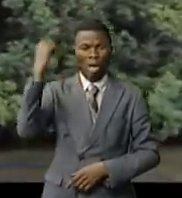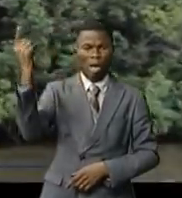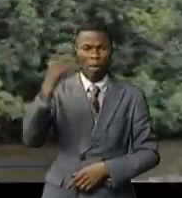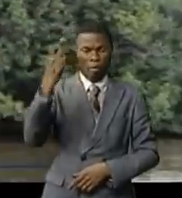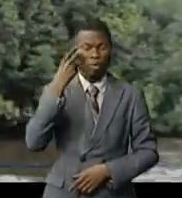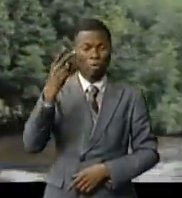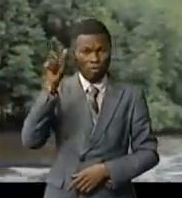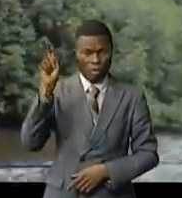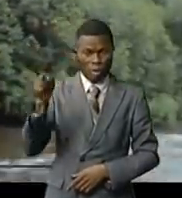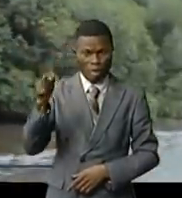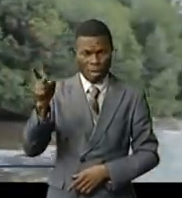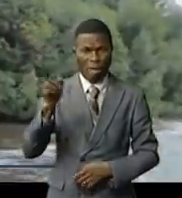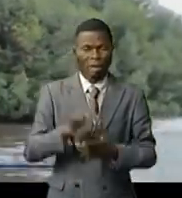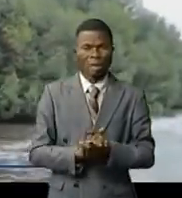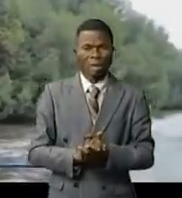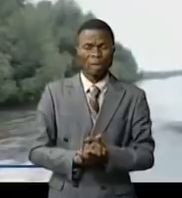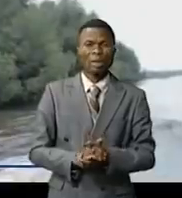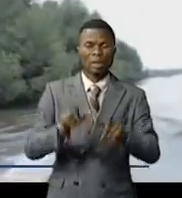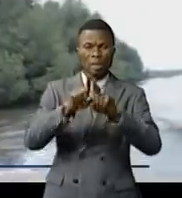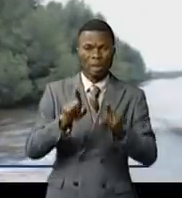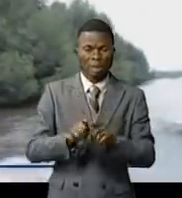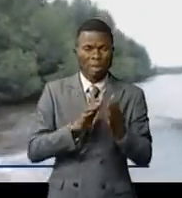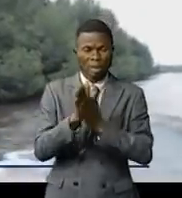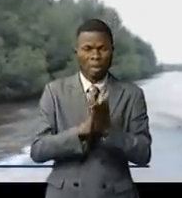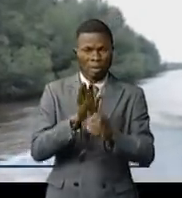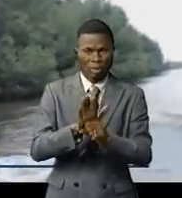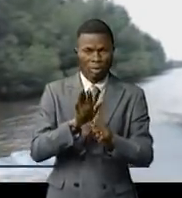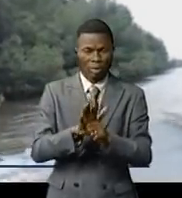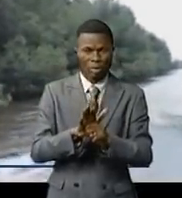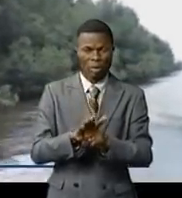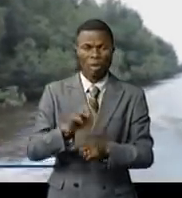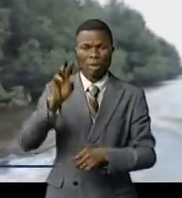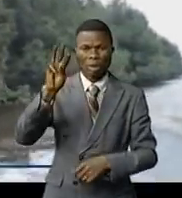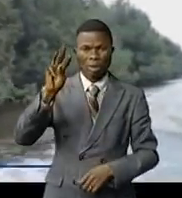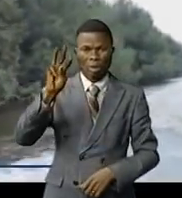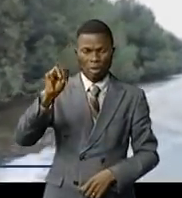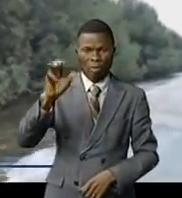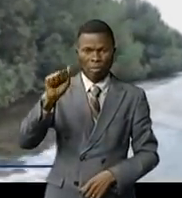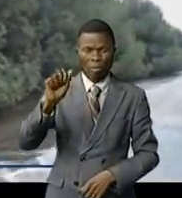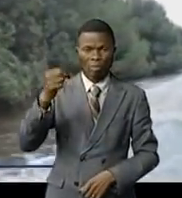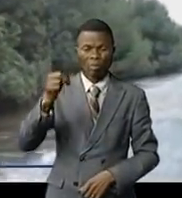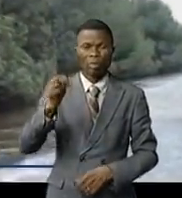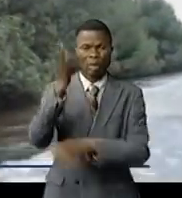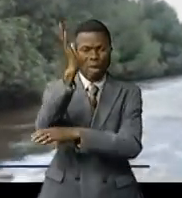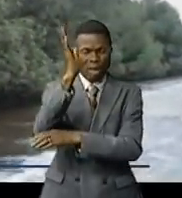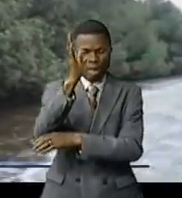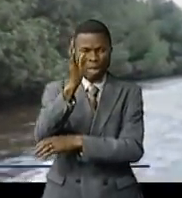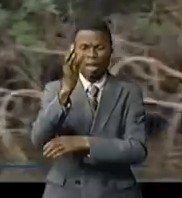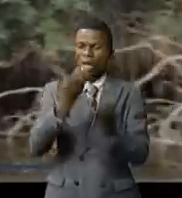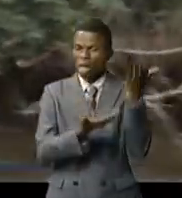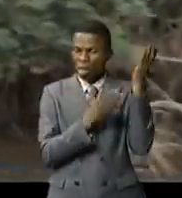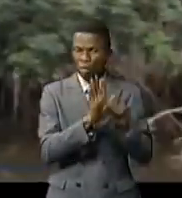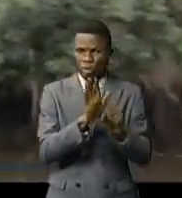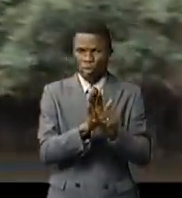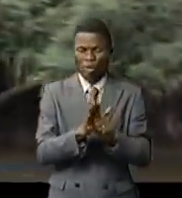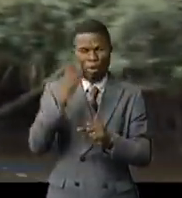découverte, ces chevaliers de la plume et des micros se sont intéressés à la mangrove, une plante qui joue un rôle crucial tant